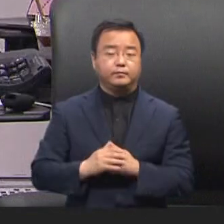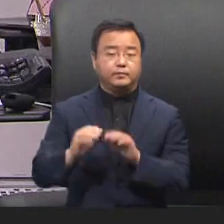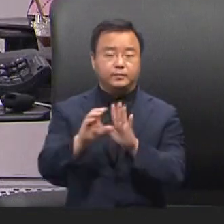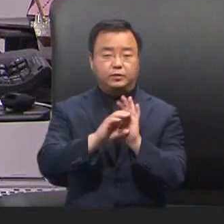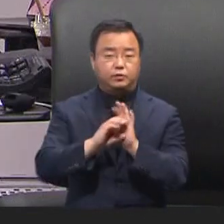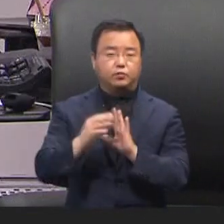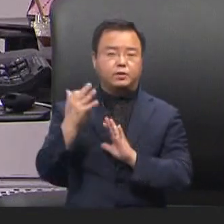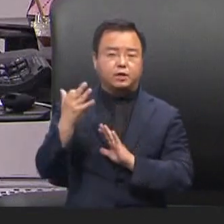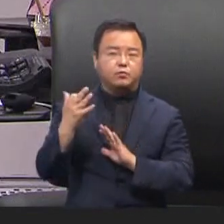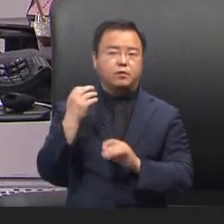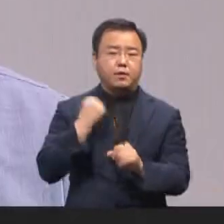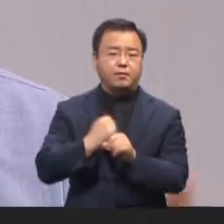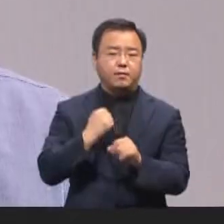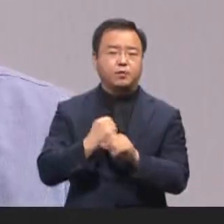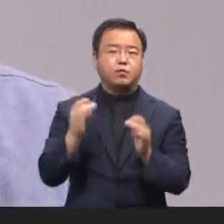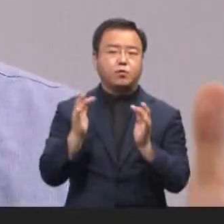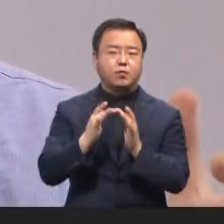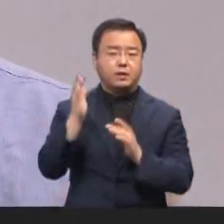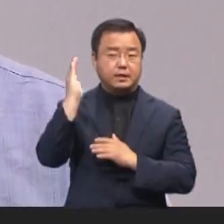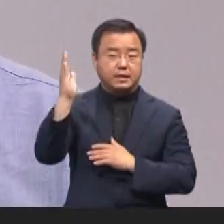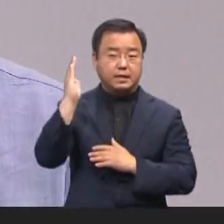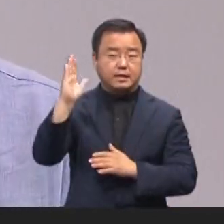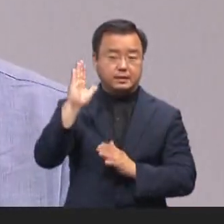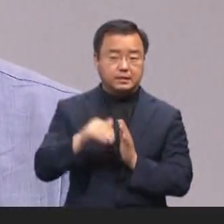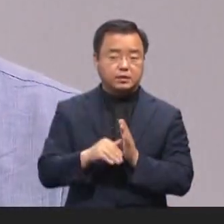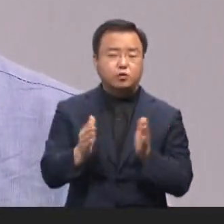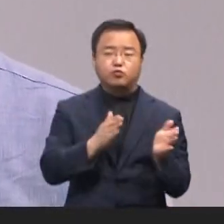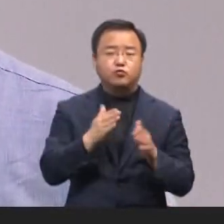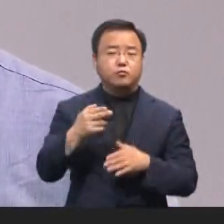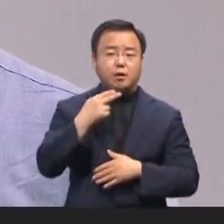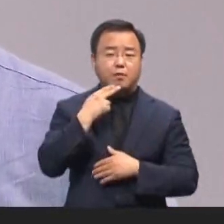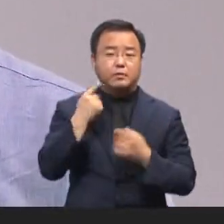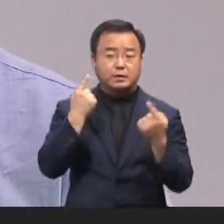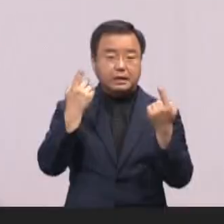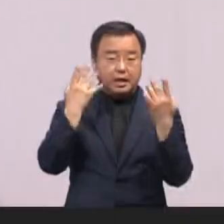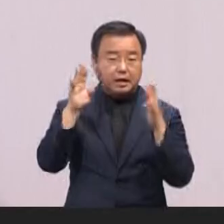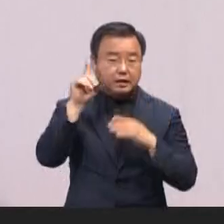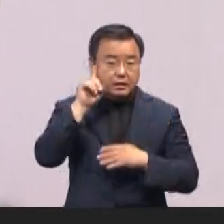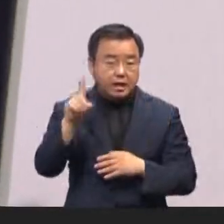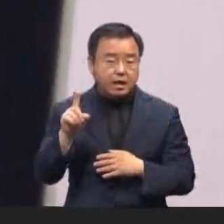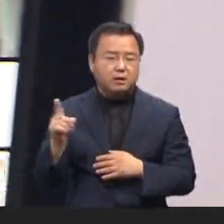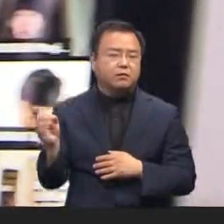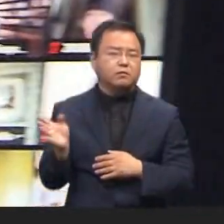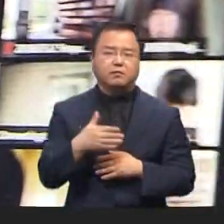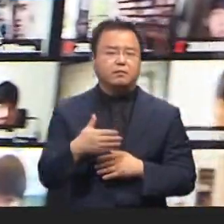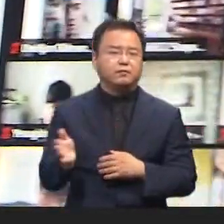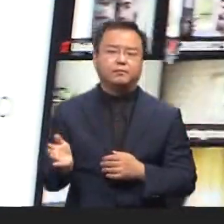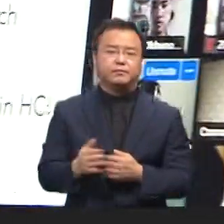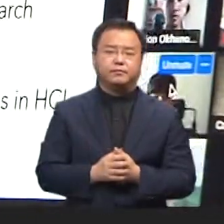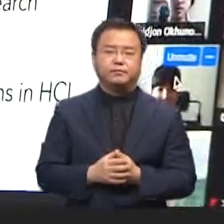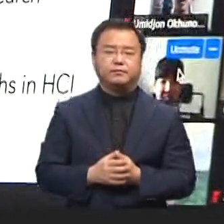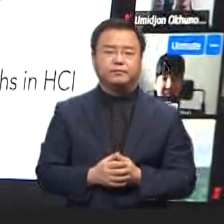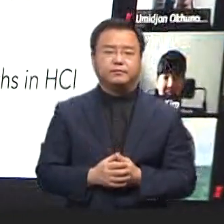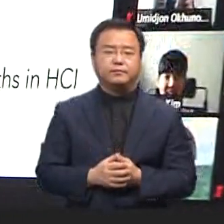코로나19가 열어젖힌 온라인 강의 시대. 준비 없는 대학에는 내일도 없습니다. EBS 뉴스 황대훈입니다.